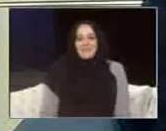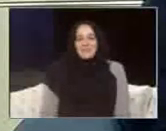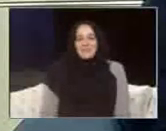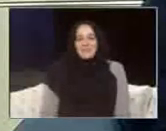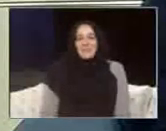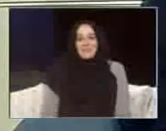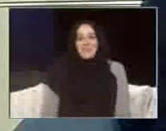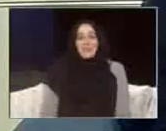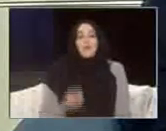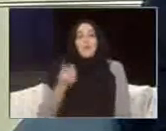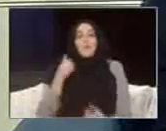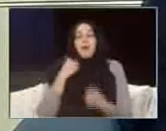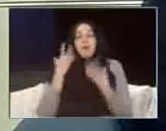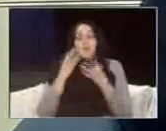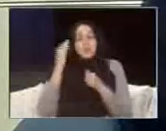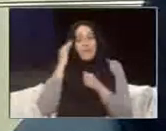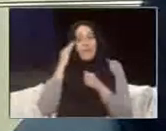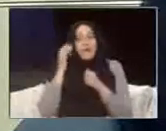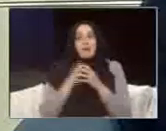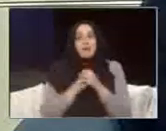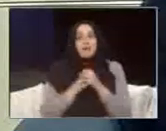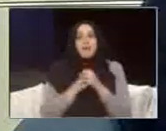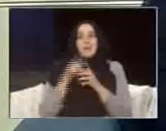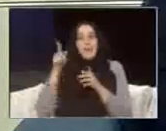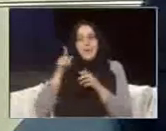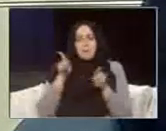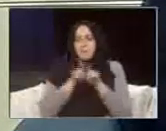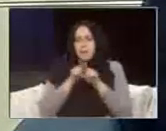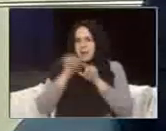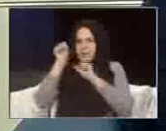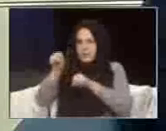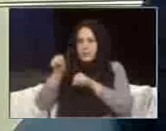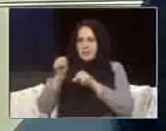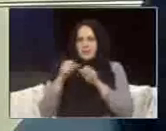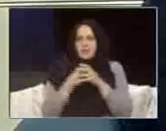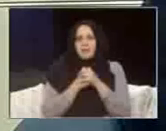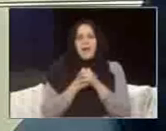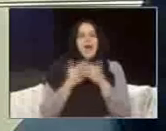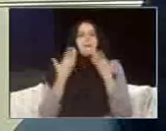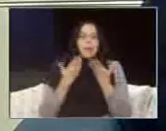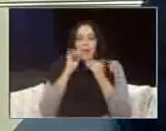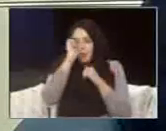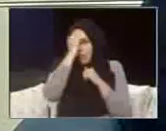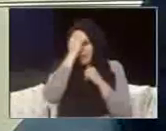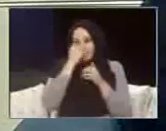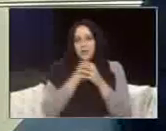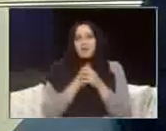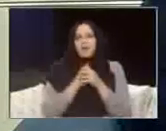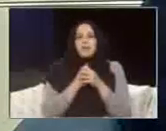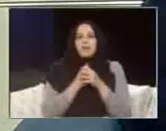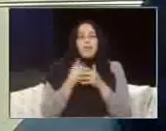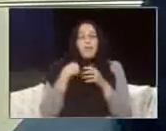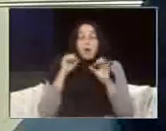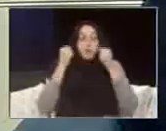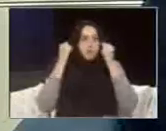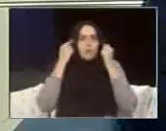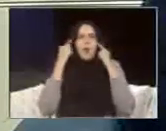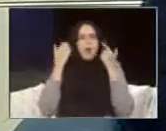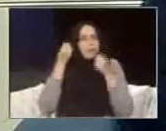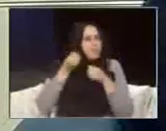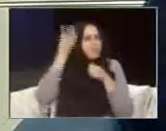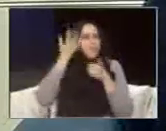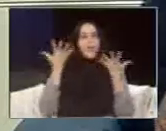حابه نفهم الحكم تاعها فقط. ومازال مسر ولا تراجع في قلبه؟ لا لا ندم ندم قال لك ما شفتش فتاتي لحظة الغضب واش